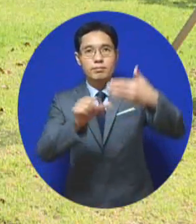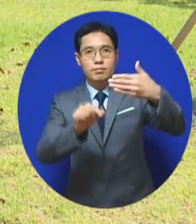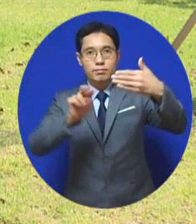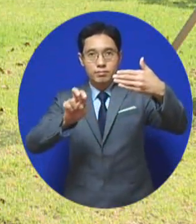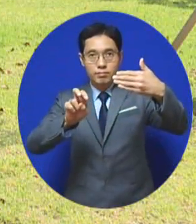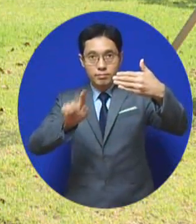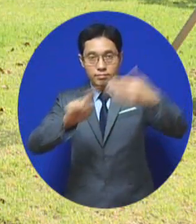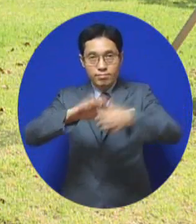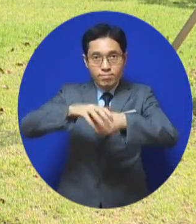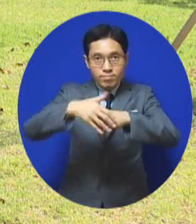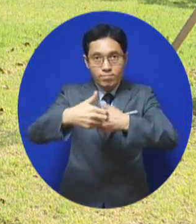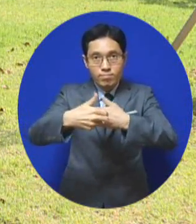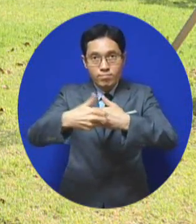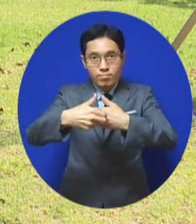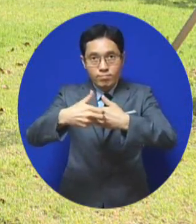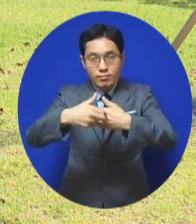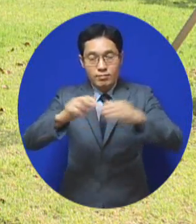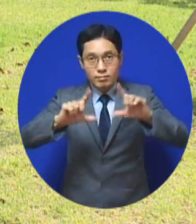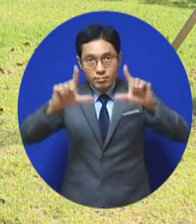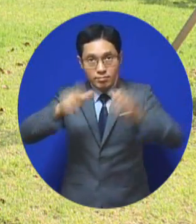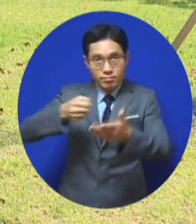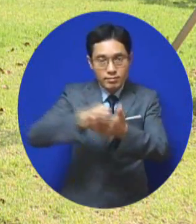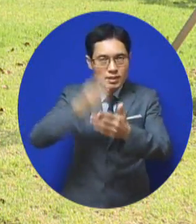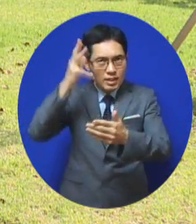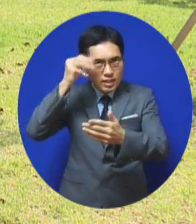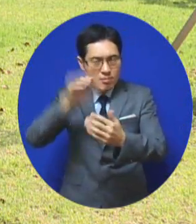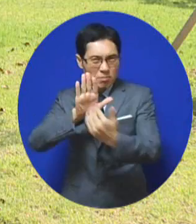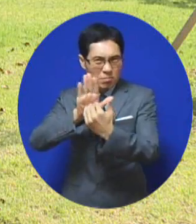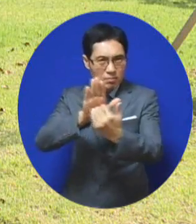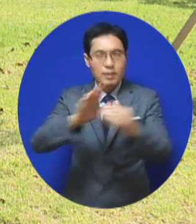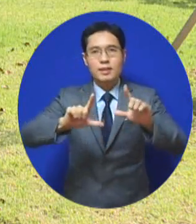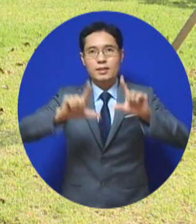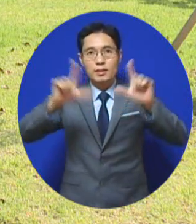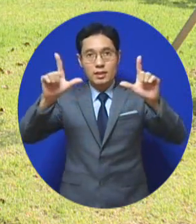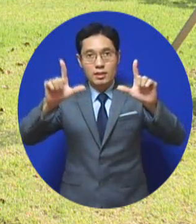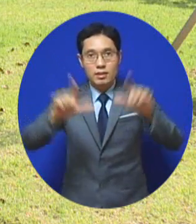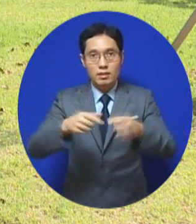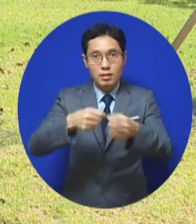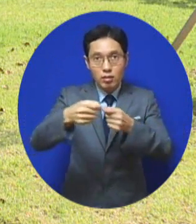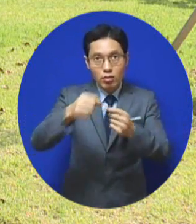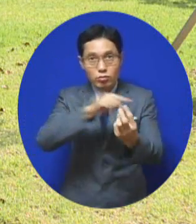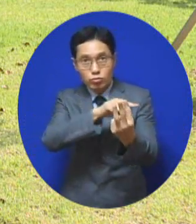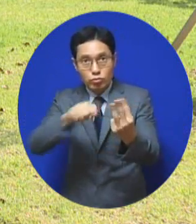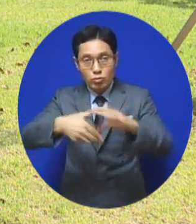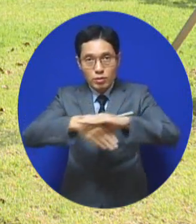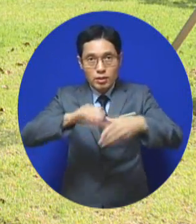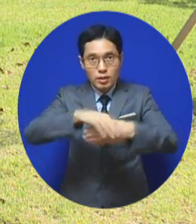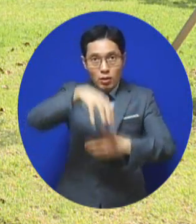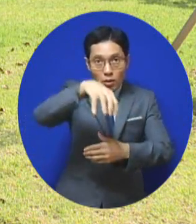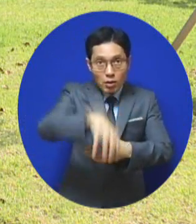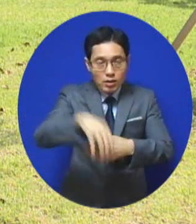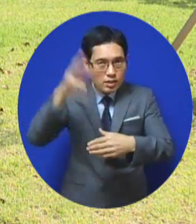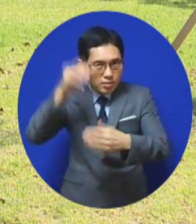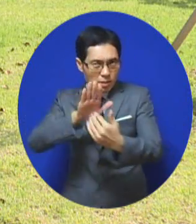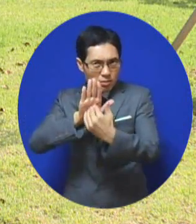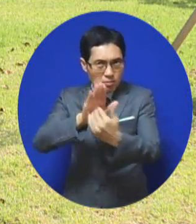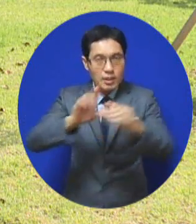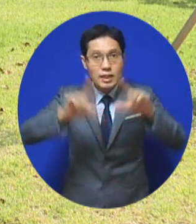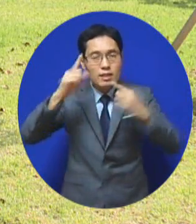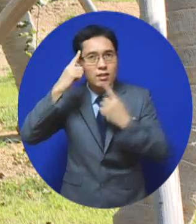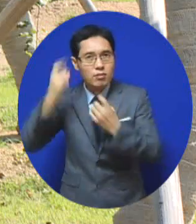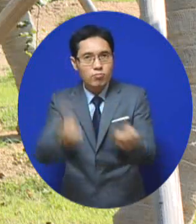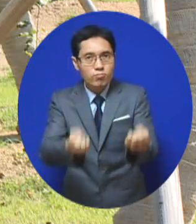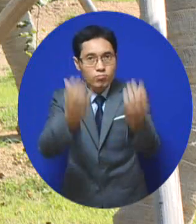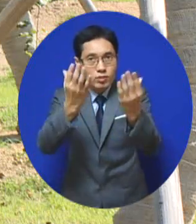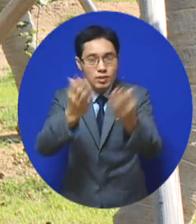10월 21일은 세계보건기구가 지정한 치매 극복의 날입니다. 영주문화예술회관에서는 치매 극복의 날 기념식이